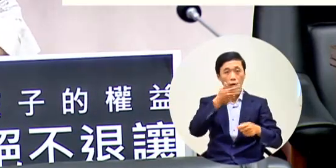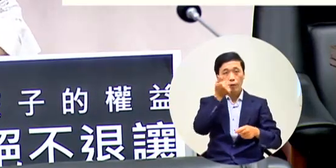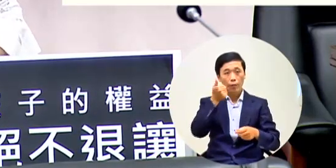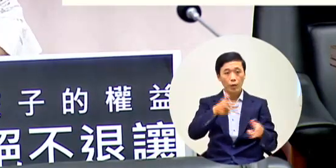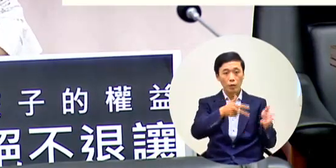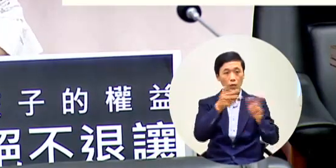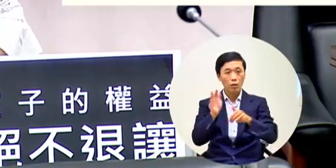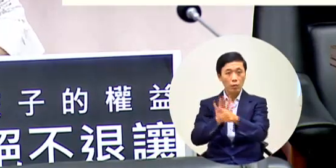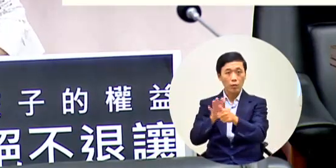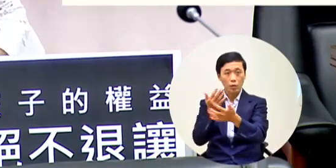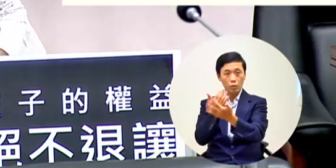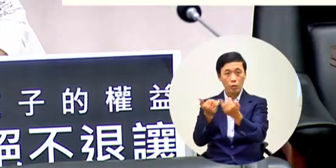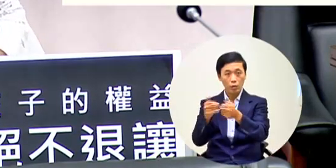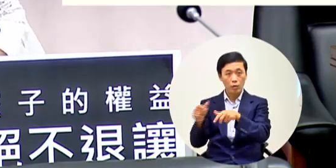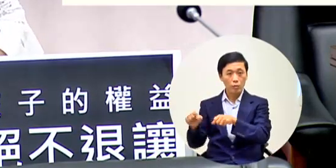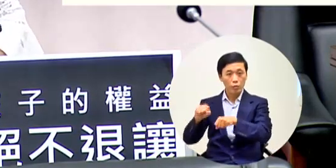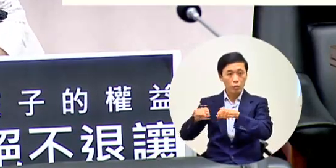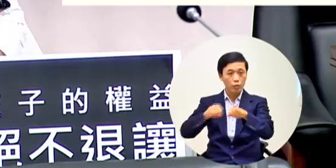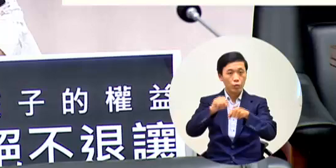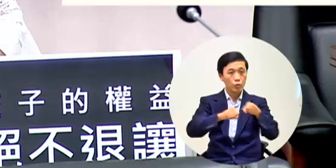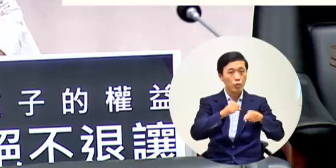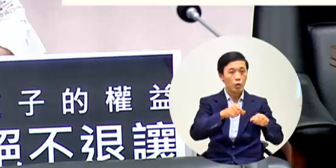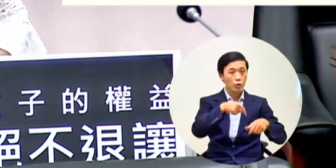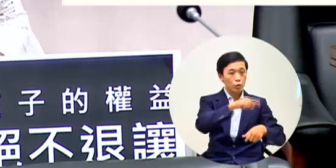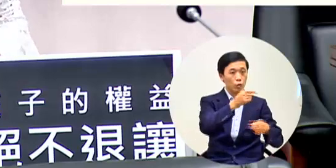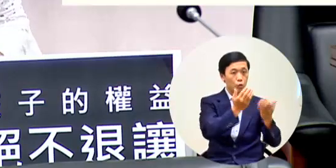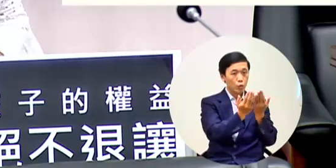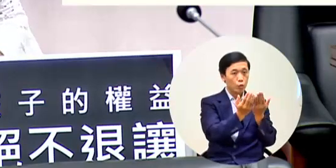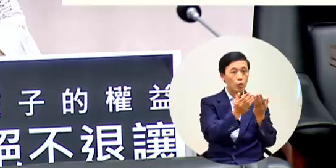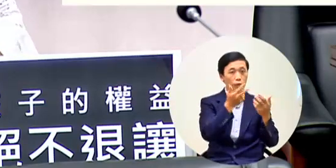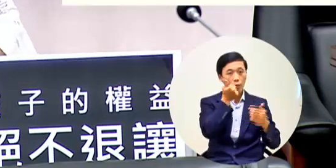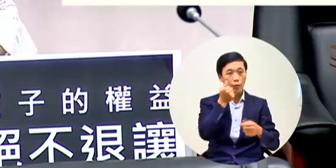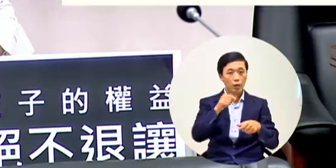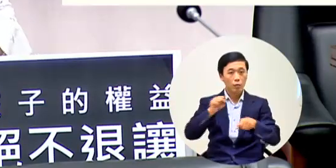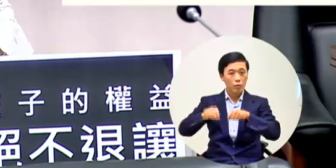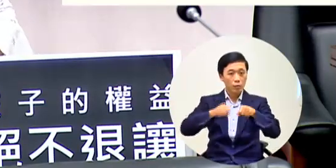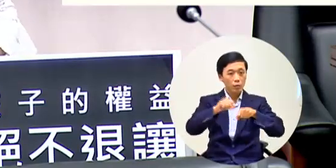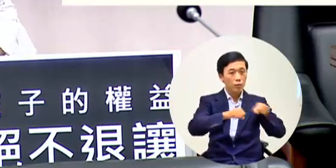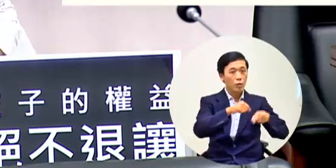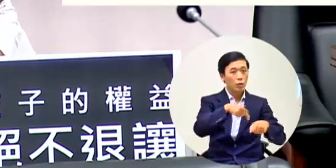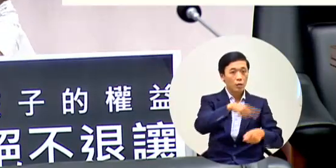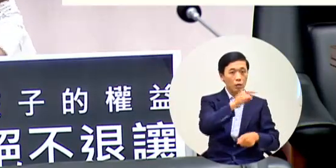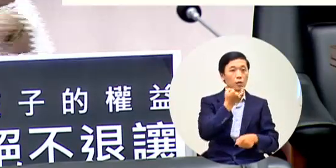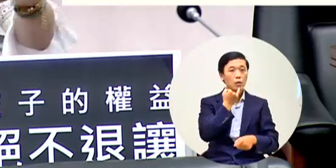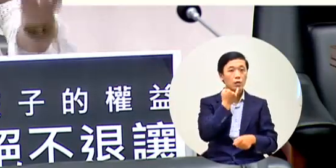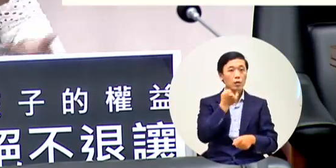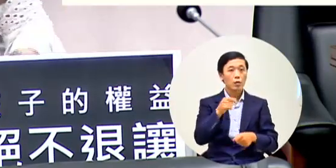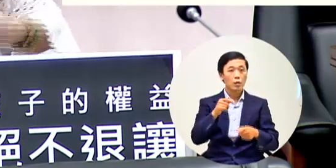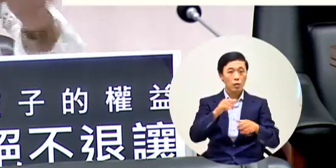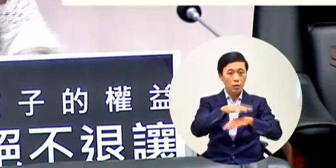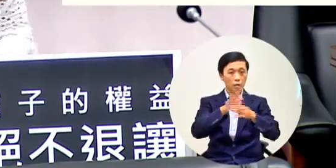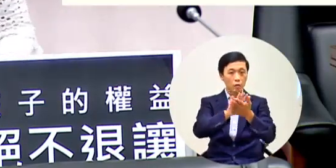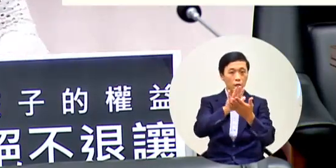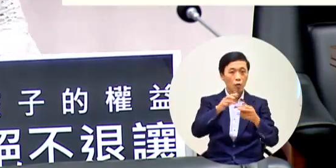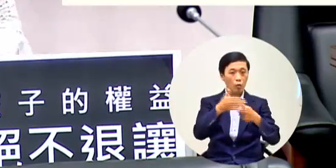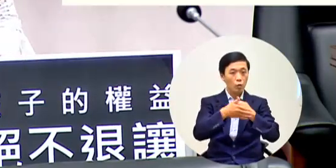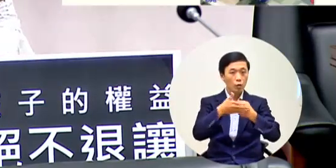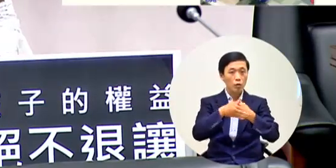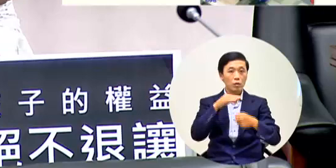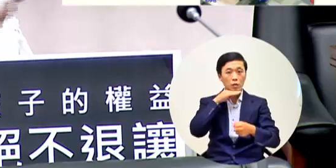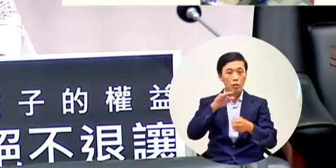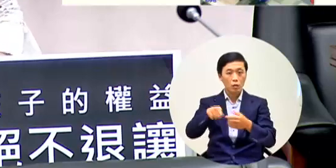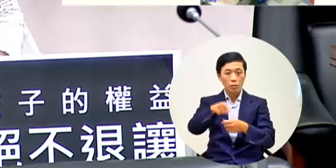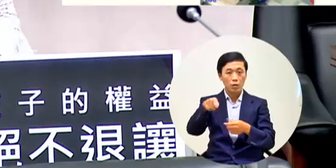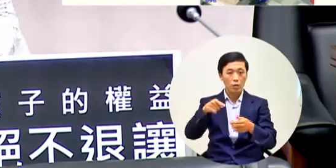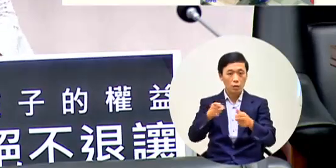学童的通学的安全跟便利，还有自行车能够通行。那后续的维护，我当然我想这个要等做以后我们再来